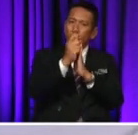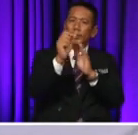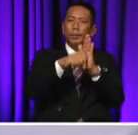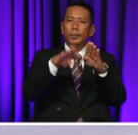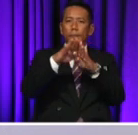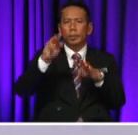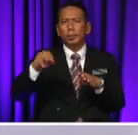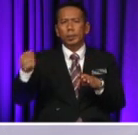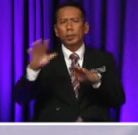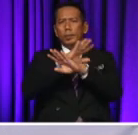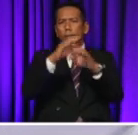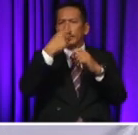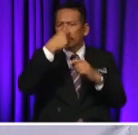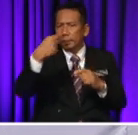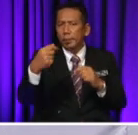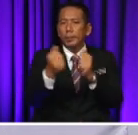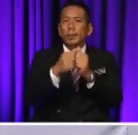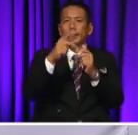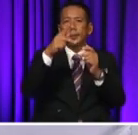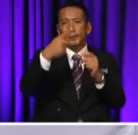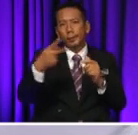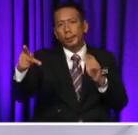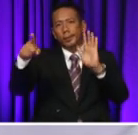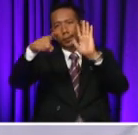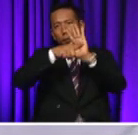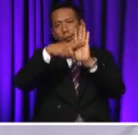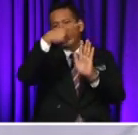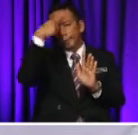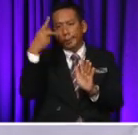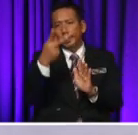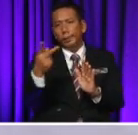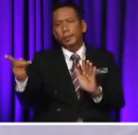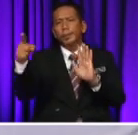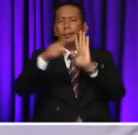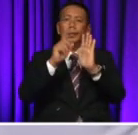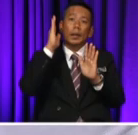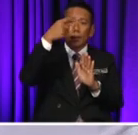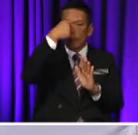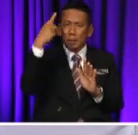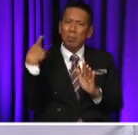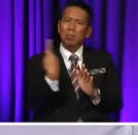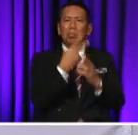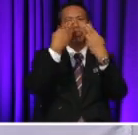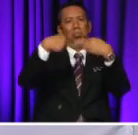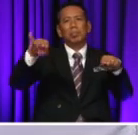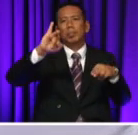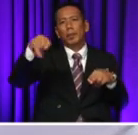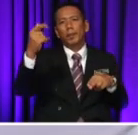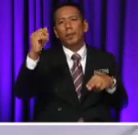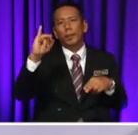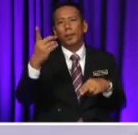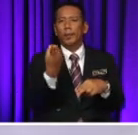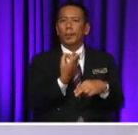jangan terpengaruh dengan efektif karena negatif ini akan menyebabkan kita hilang jati diri oke